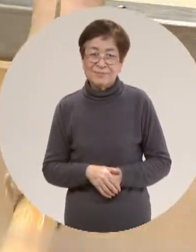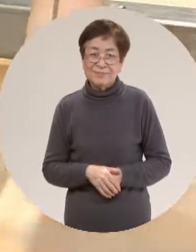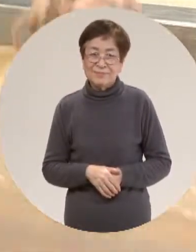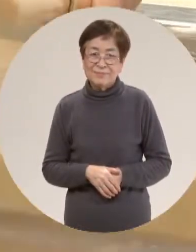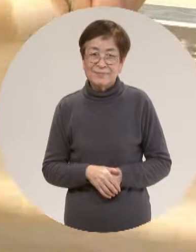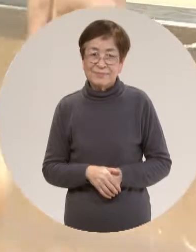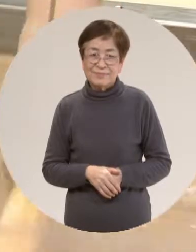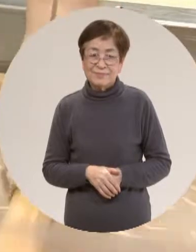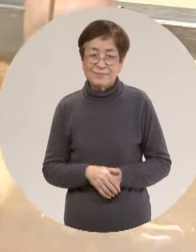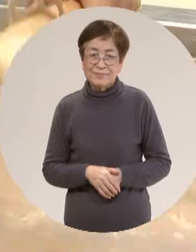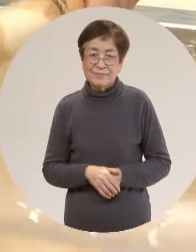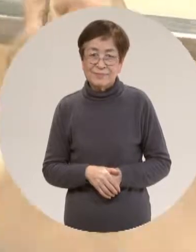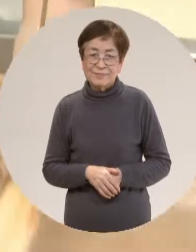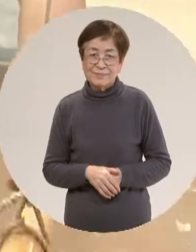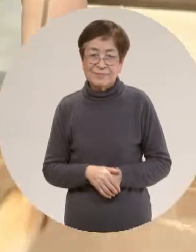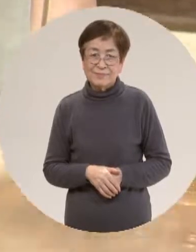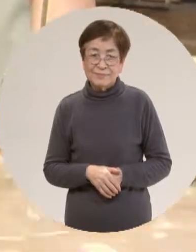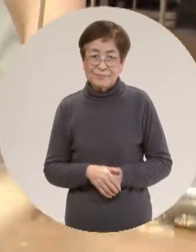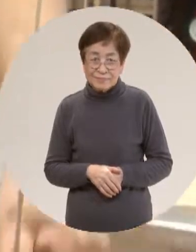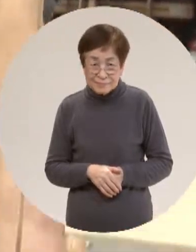ていきます。